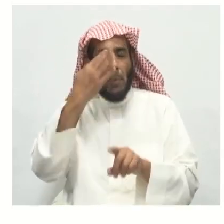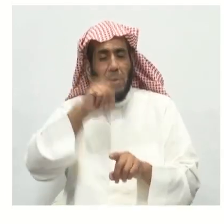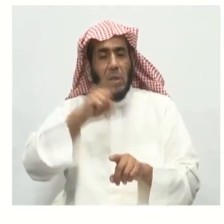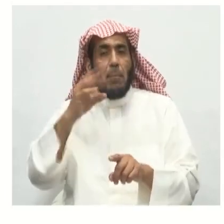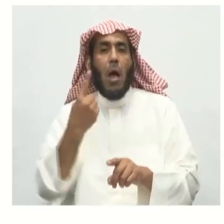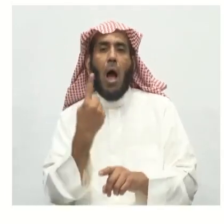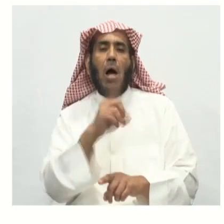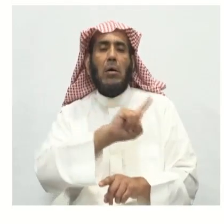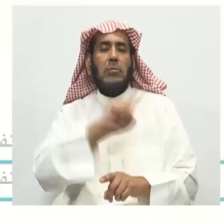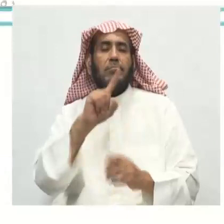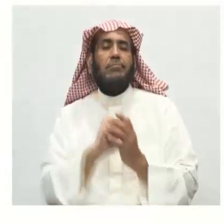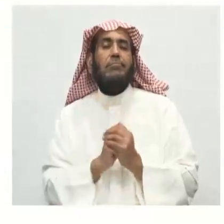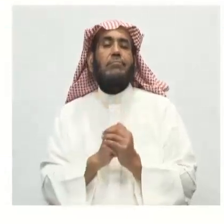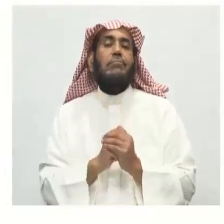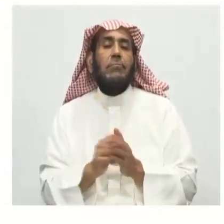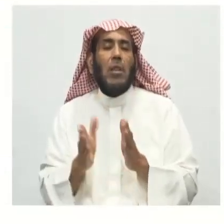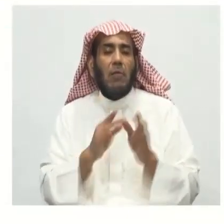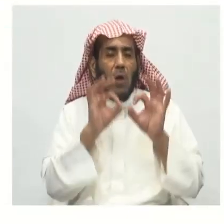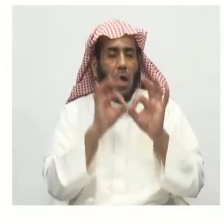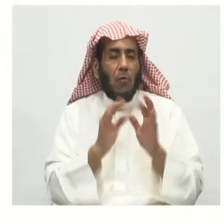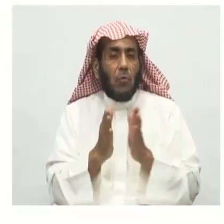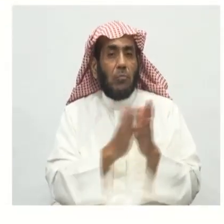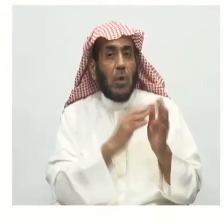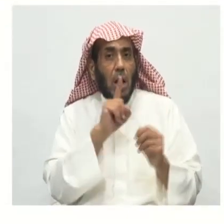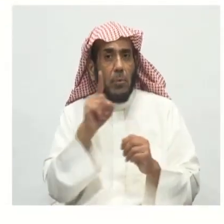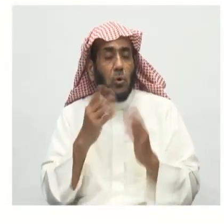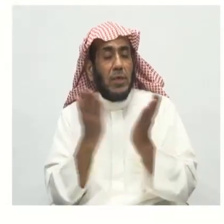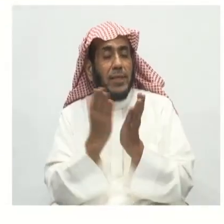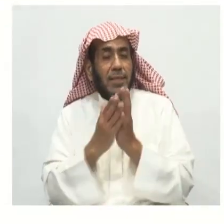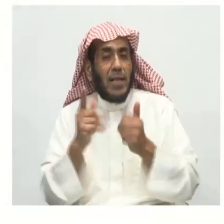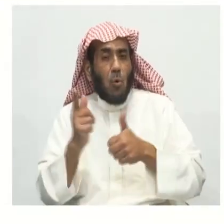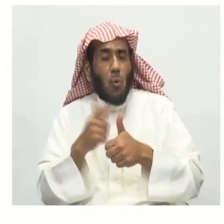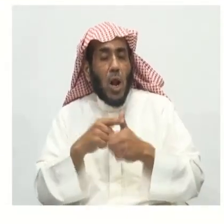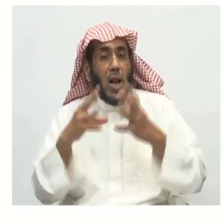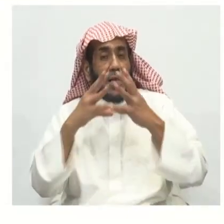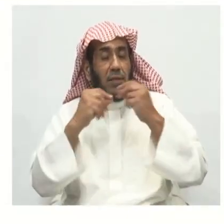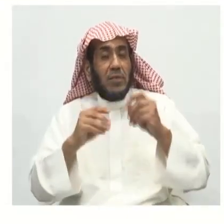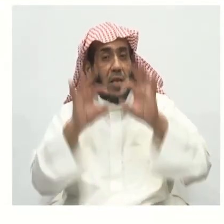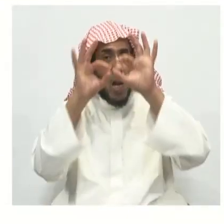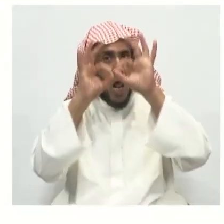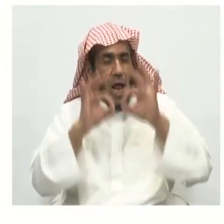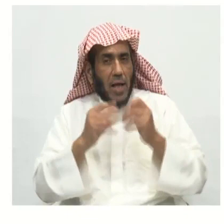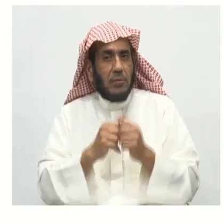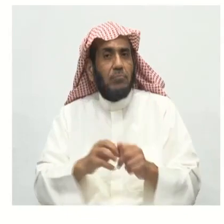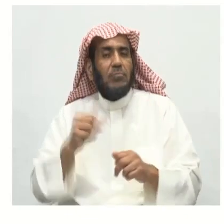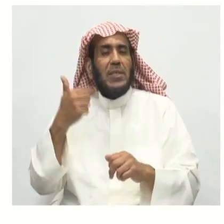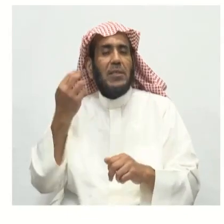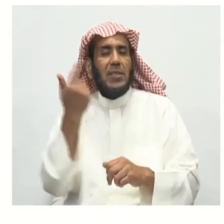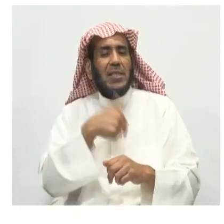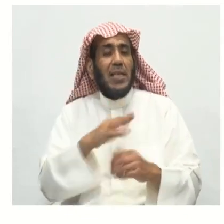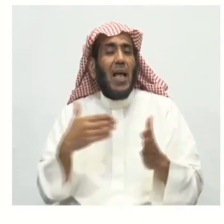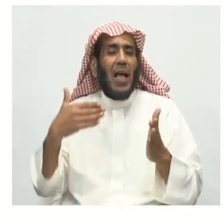ربه احدا اذا كما ترون الدرس الاول تفسير الايات 60 الى